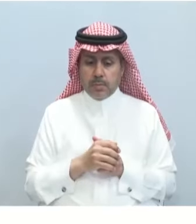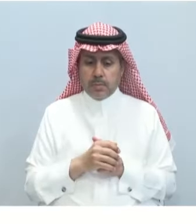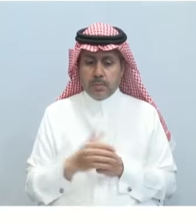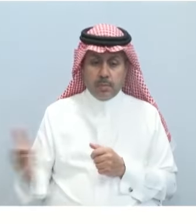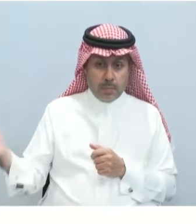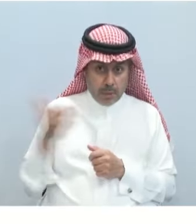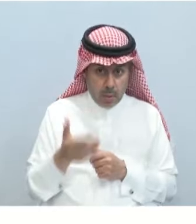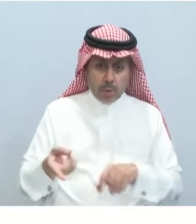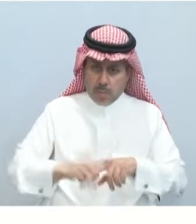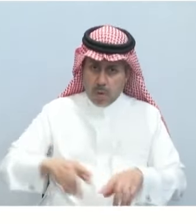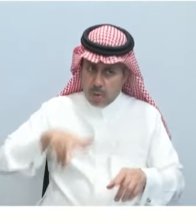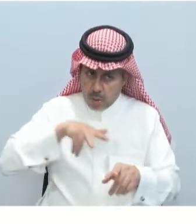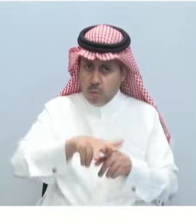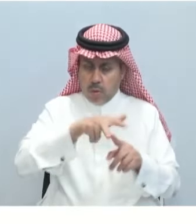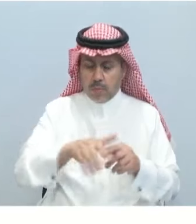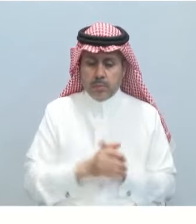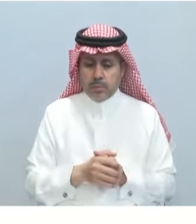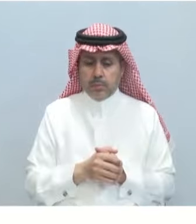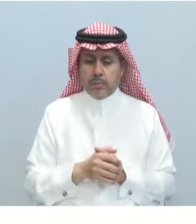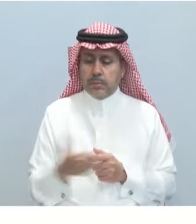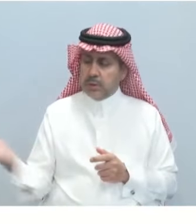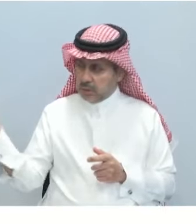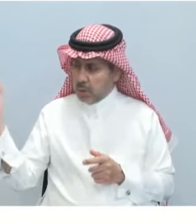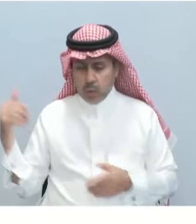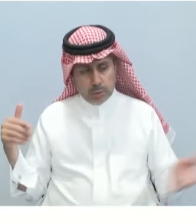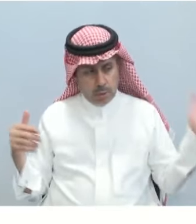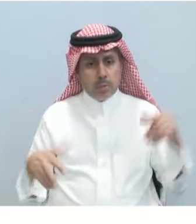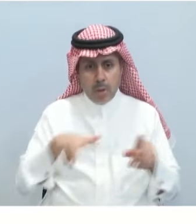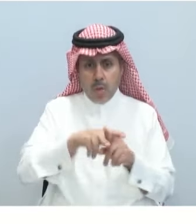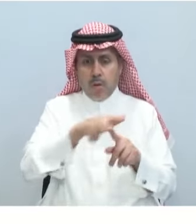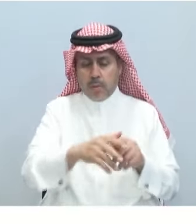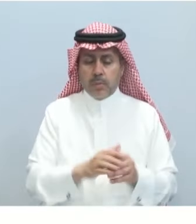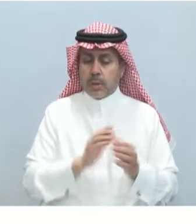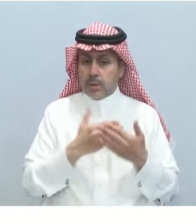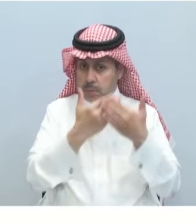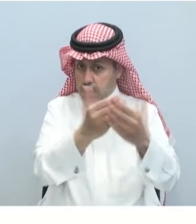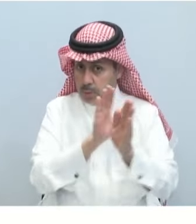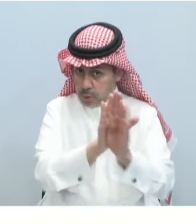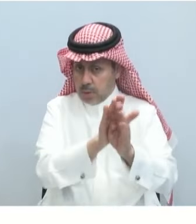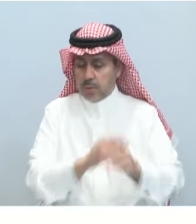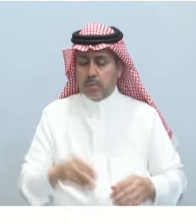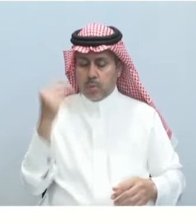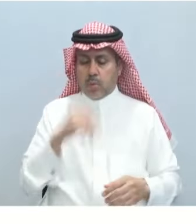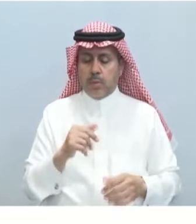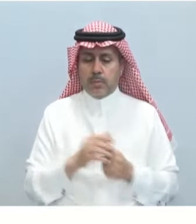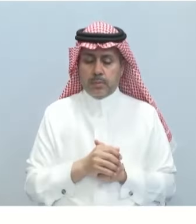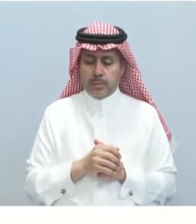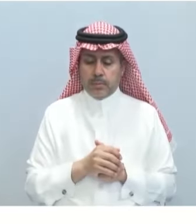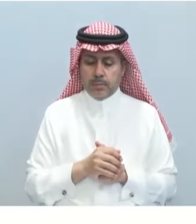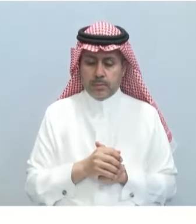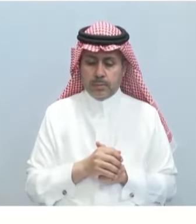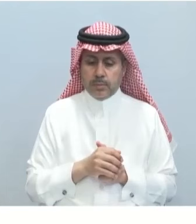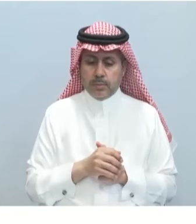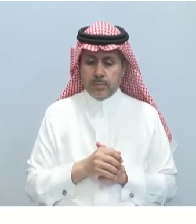العود يعاقب كل من حرض غيره او اتفق معه وساعده باي صوره من صور التحريض والاتفاق والمساعده على ارتكاب الجريمه المشار